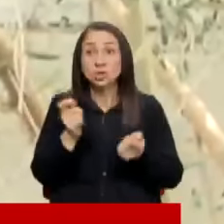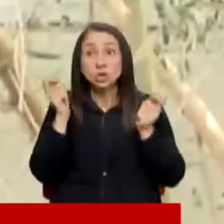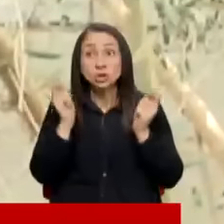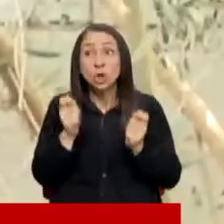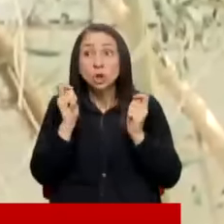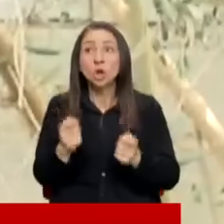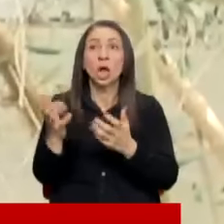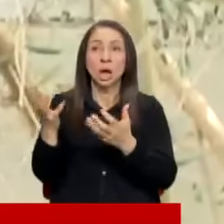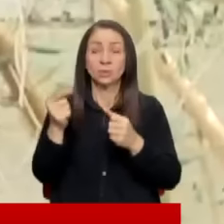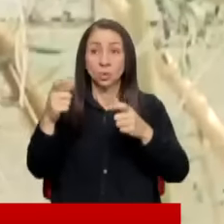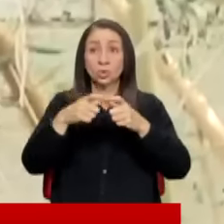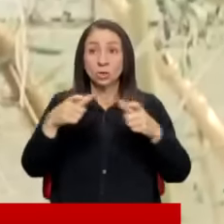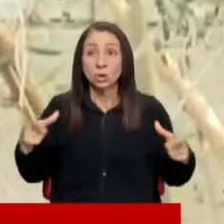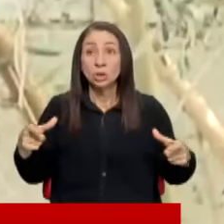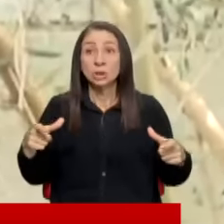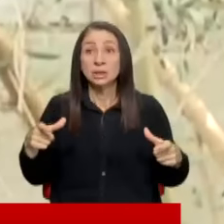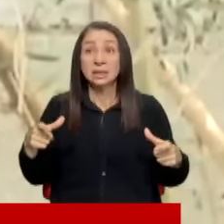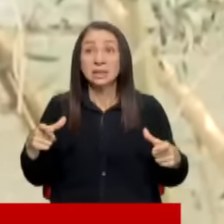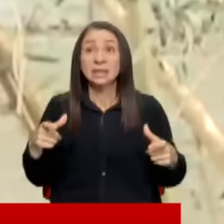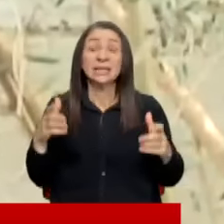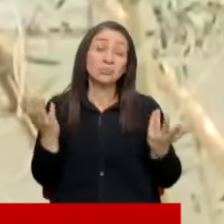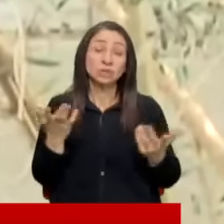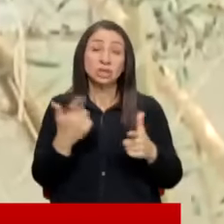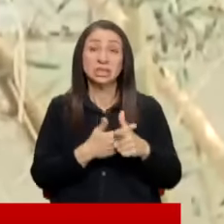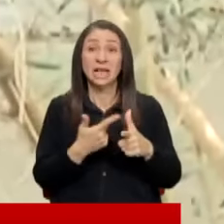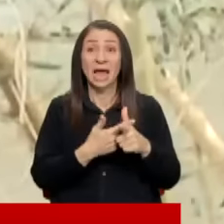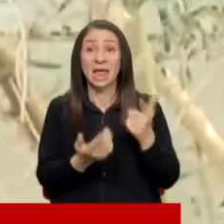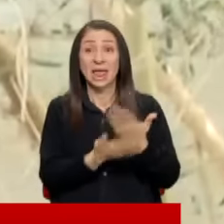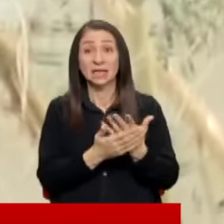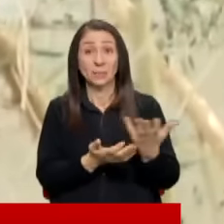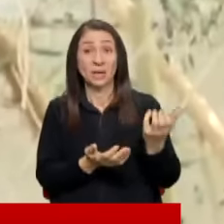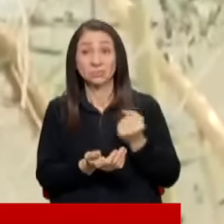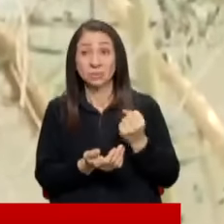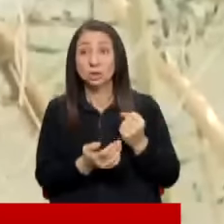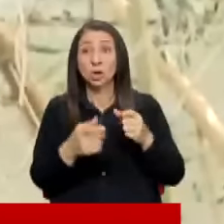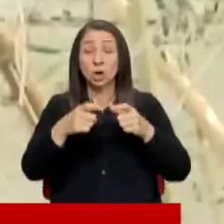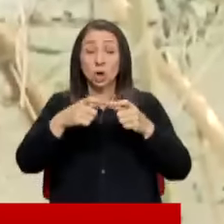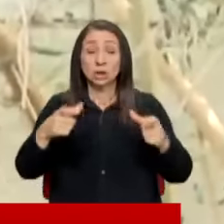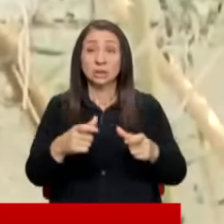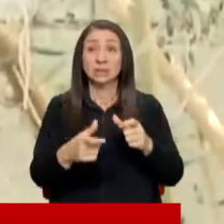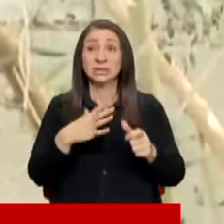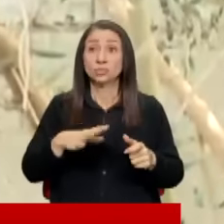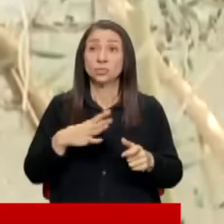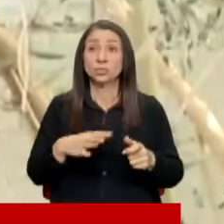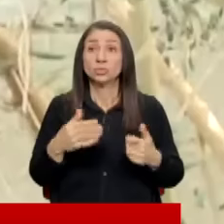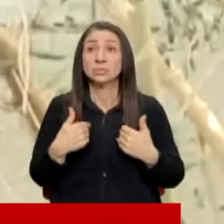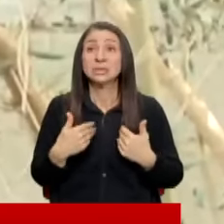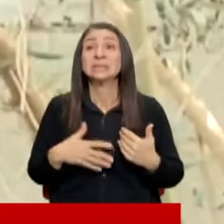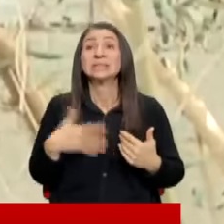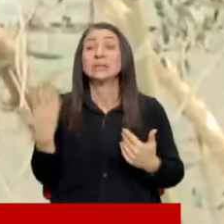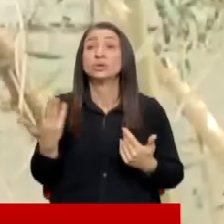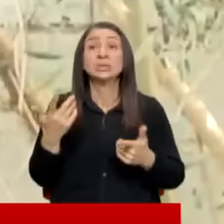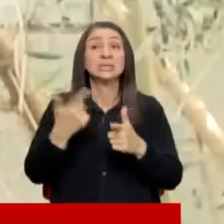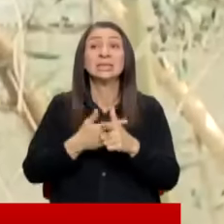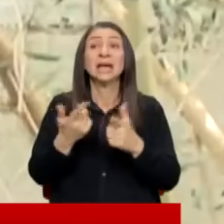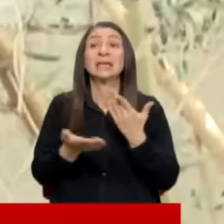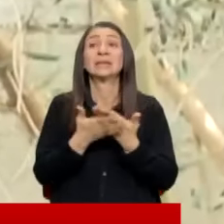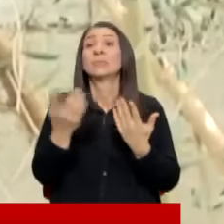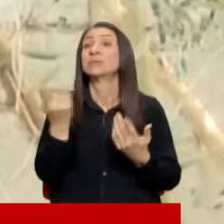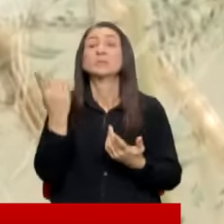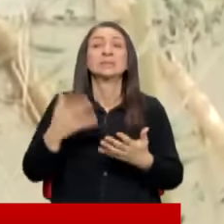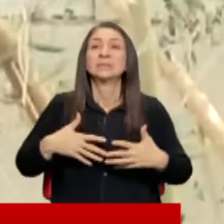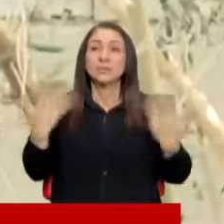zor alabildik o konteyneri. Neymiş, kira yardımı alınmış. Konteyneri istiyoruz. Biz istemiyoruz ne kira yardımı ne